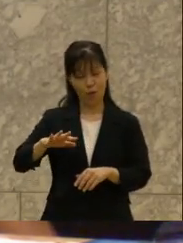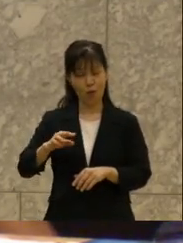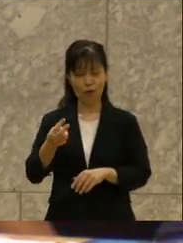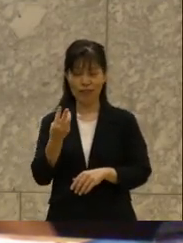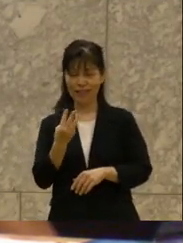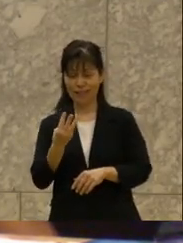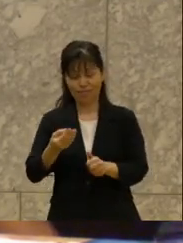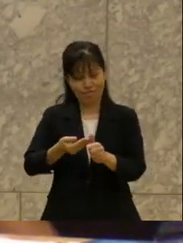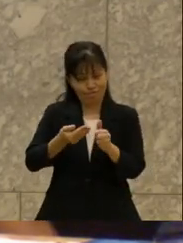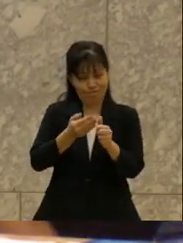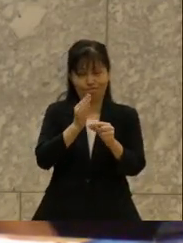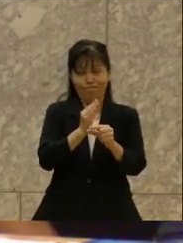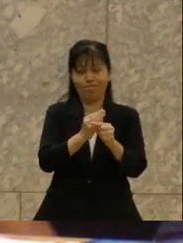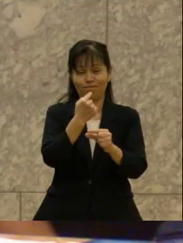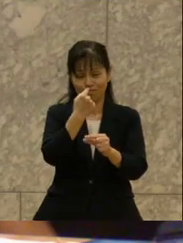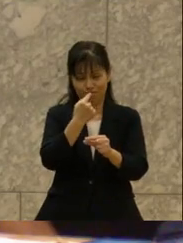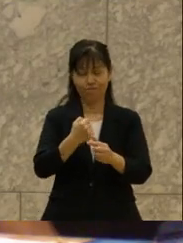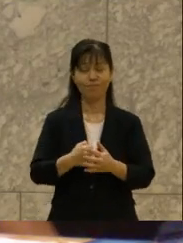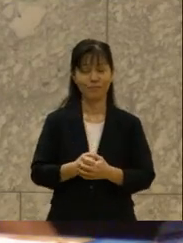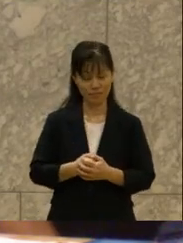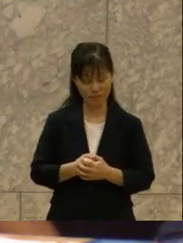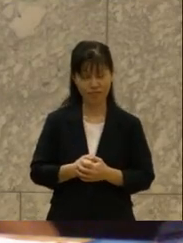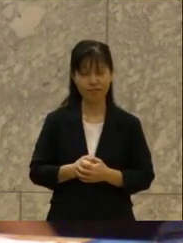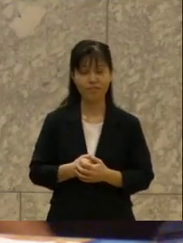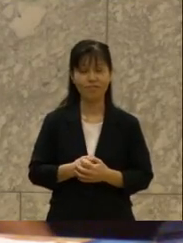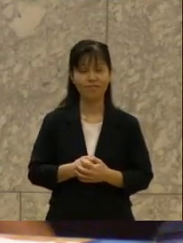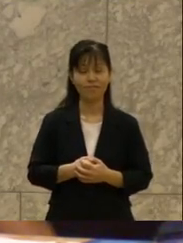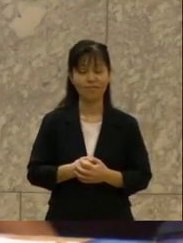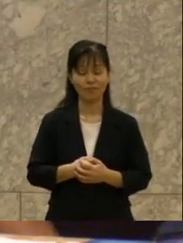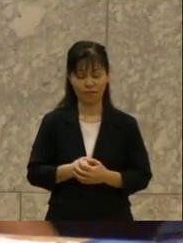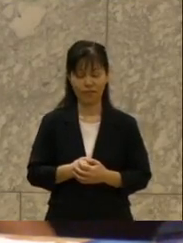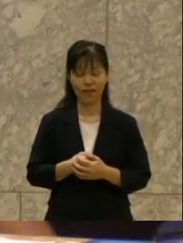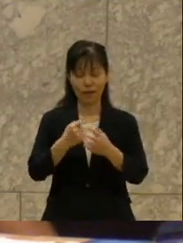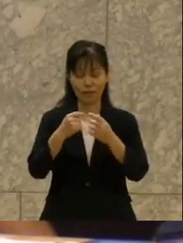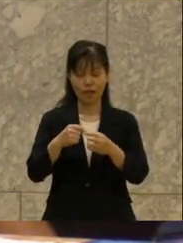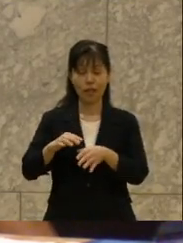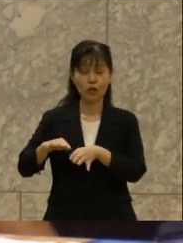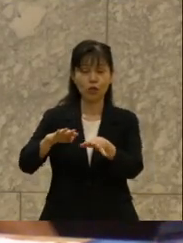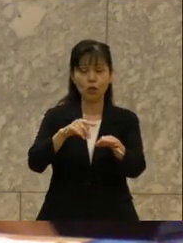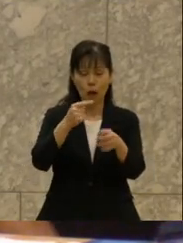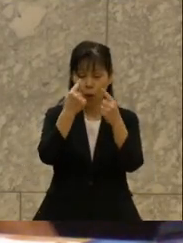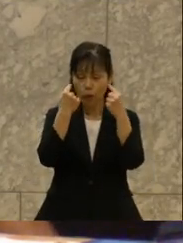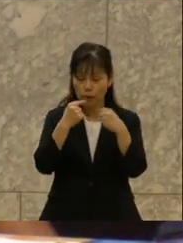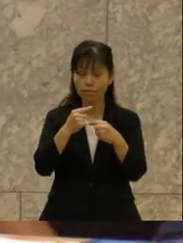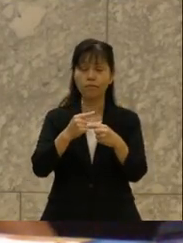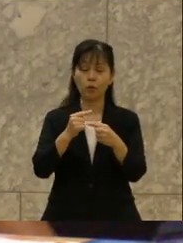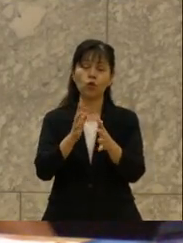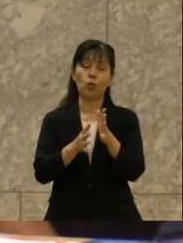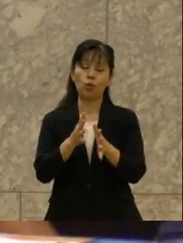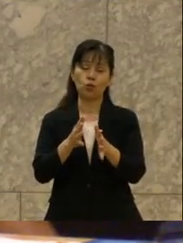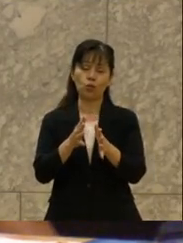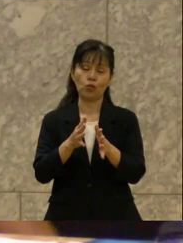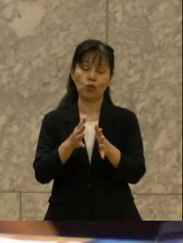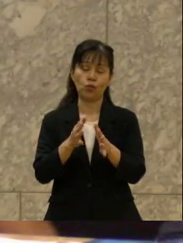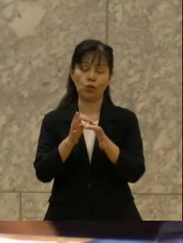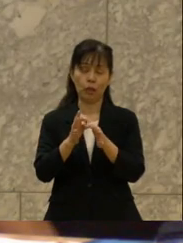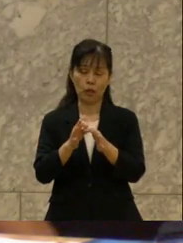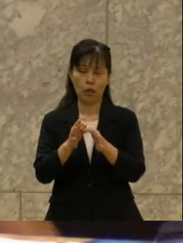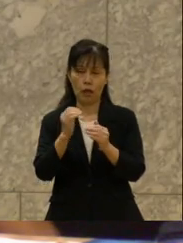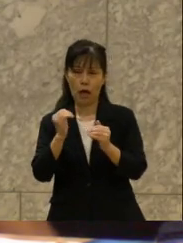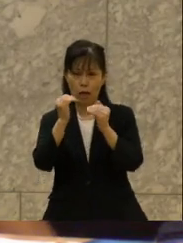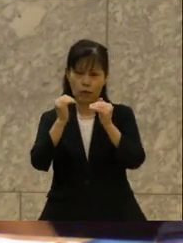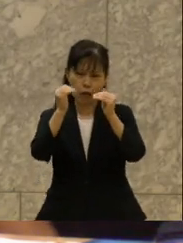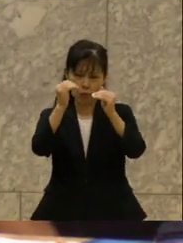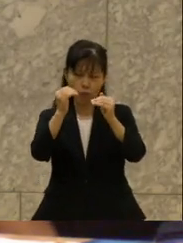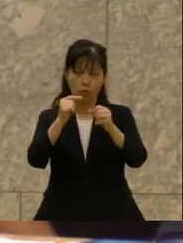んですけれどもそこでこうつながることは個人競技なんですよ陸上ってやけれども上に行こうと思うと